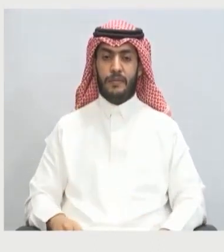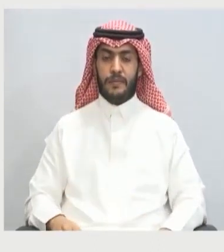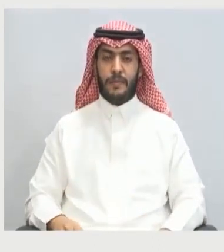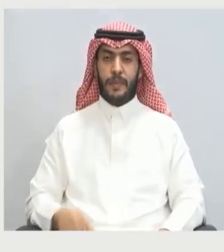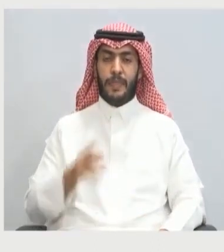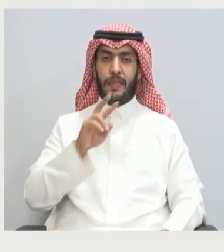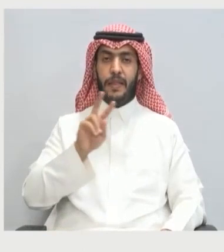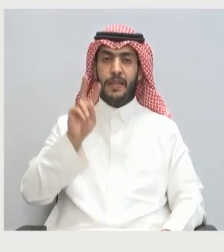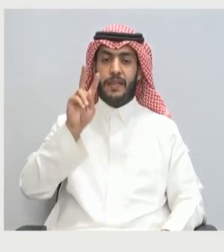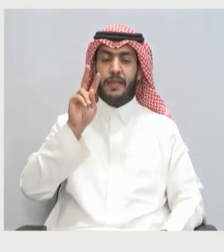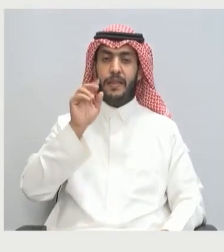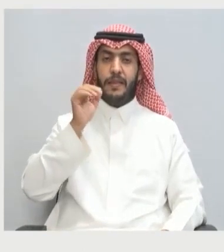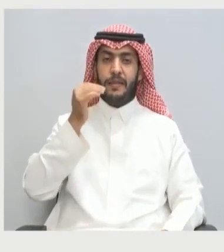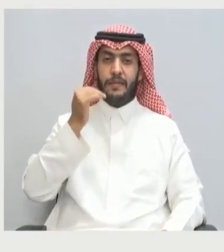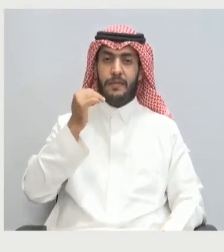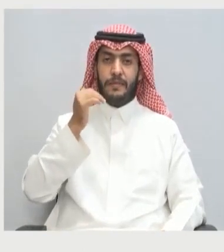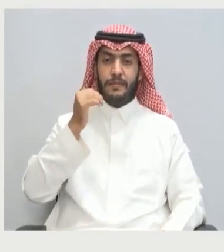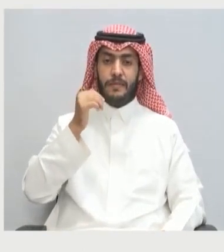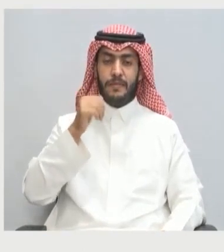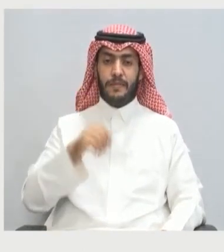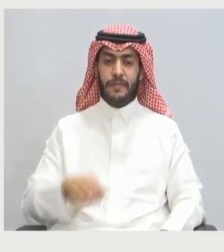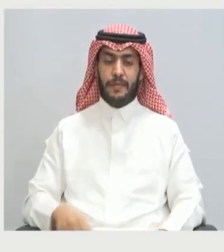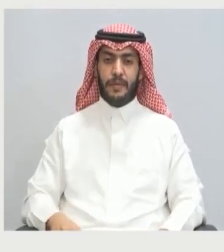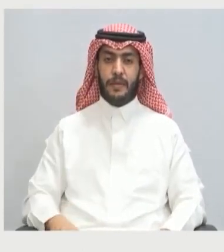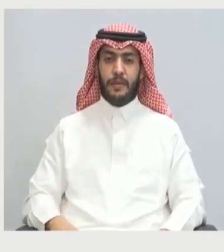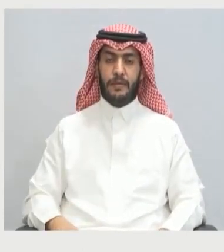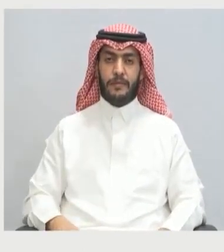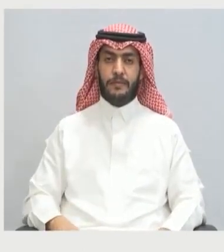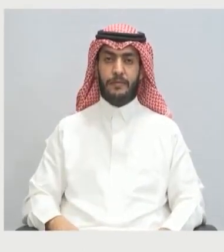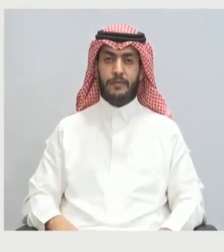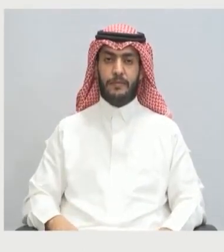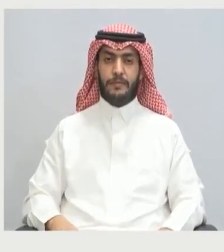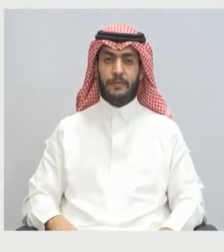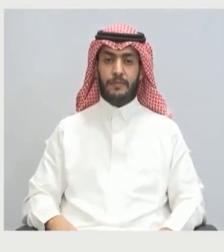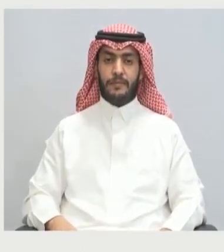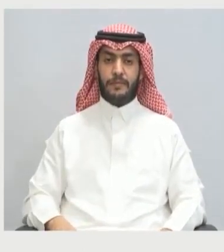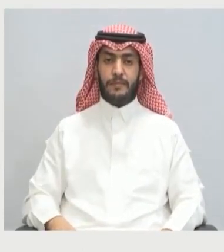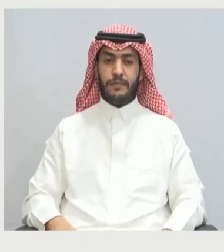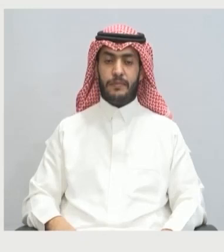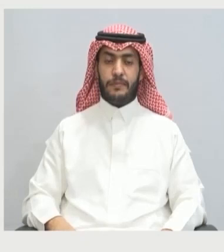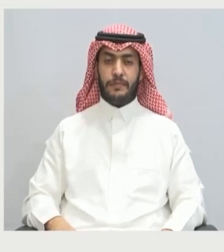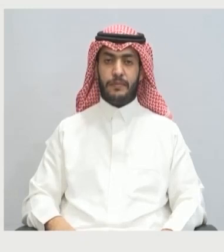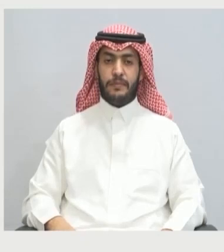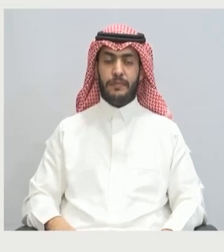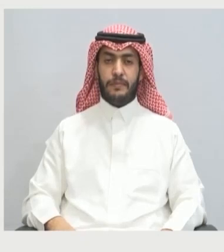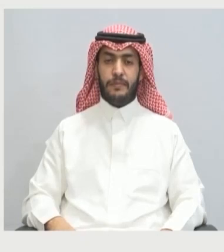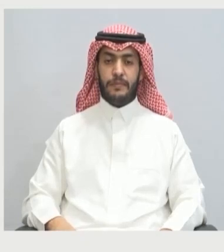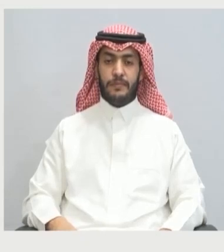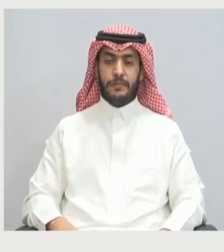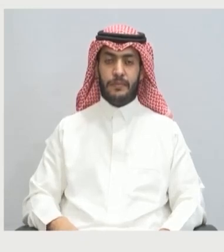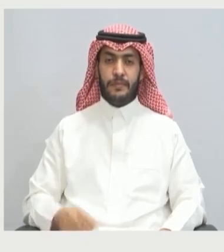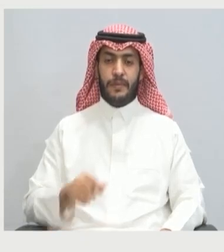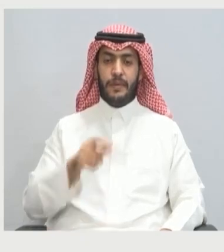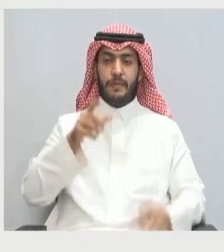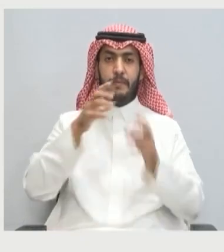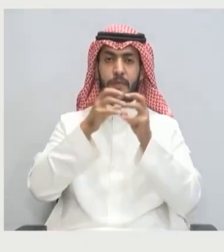مرفوع ل الرتبه الثانيه او الاس اثنين ايضا انظر ماذا